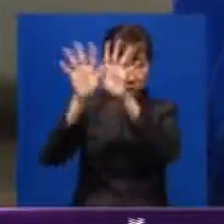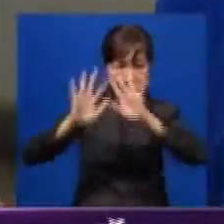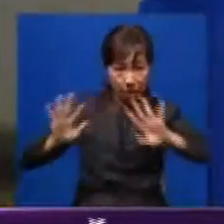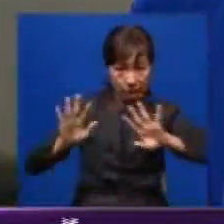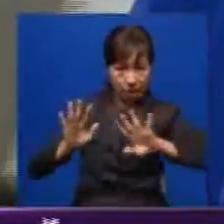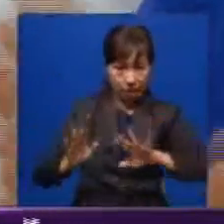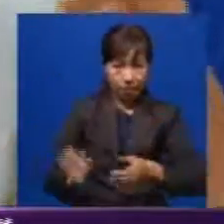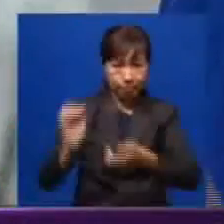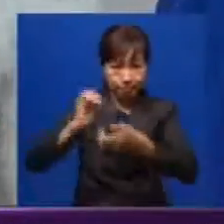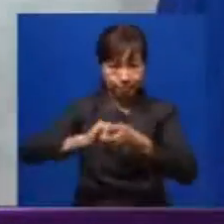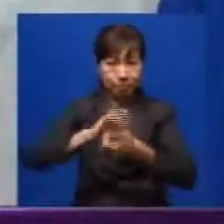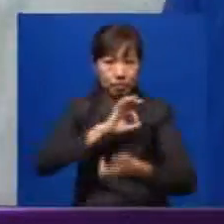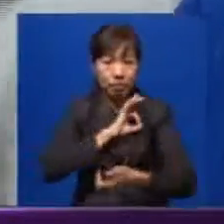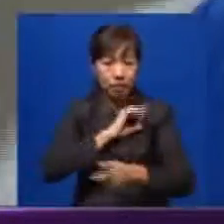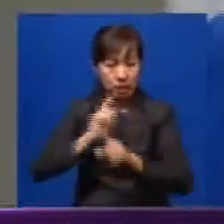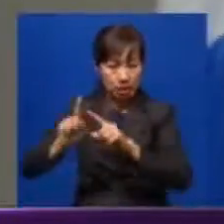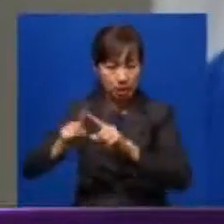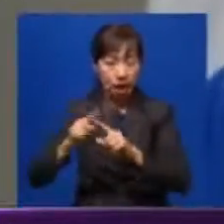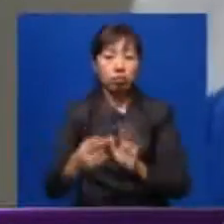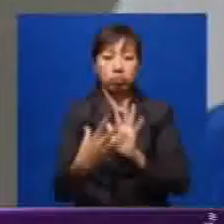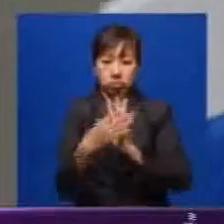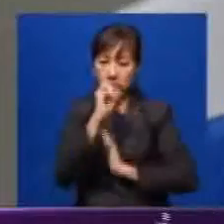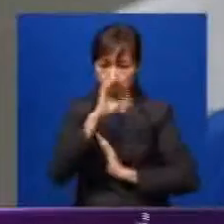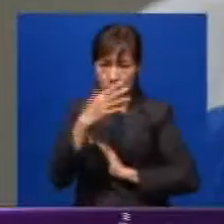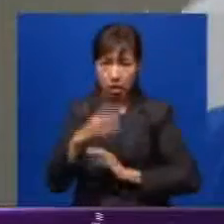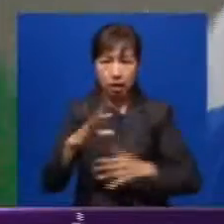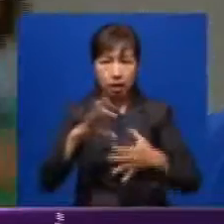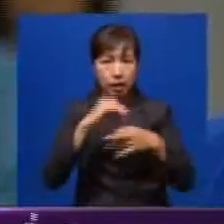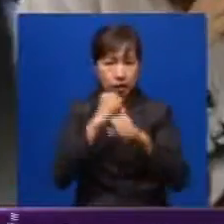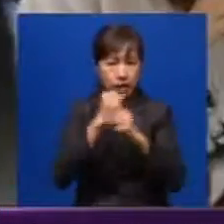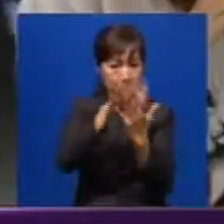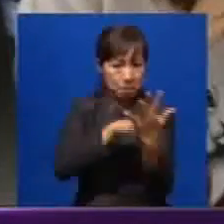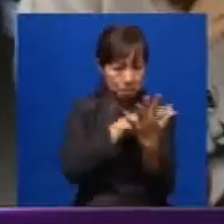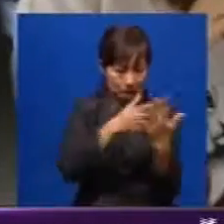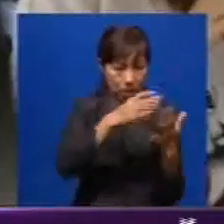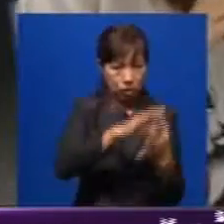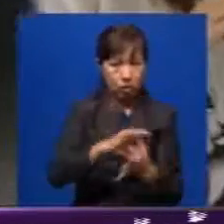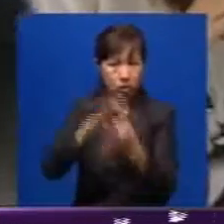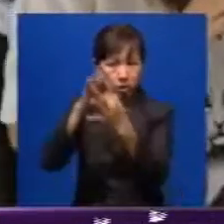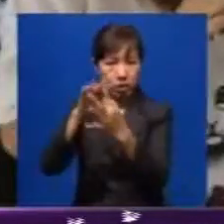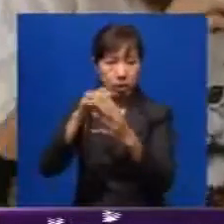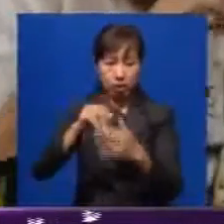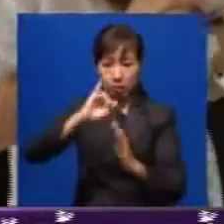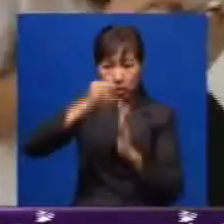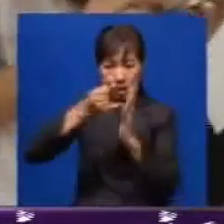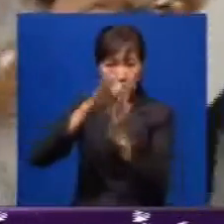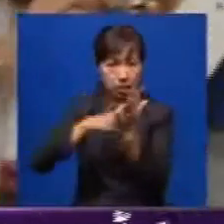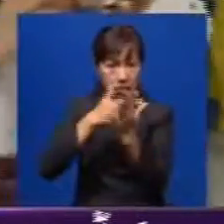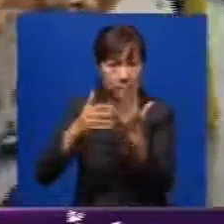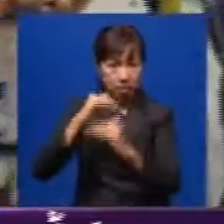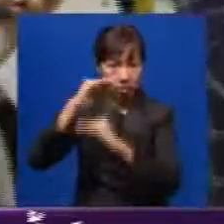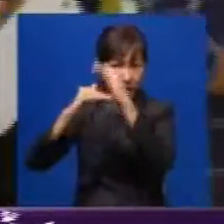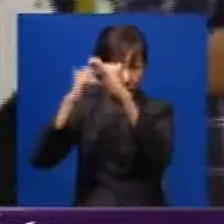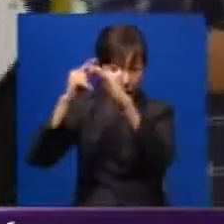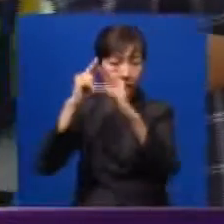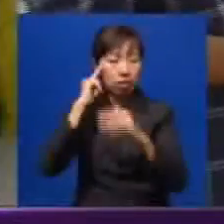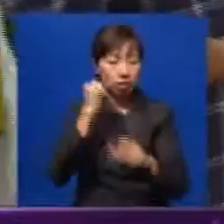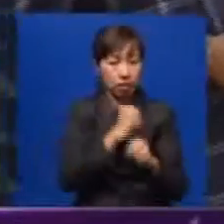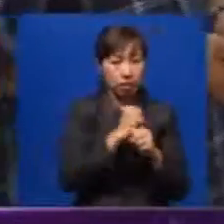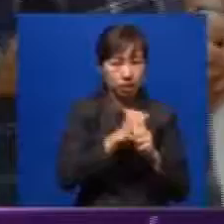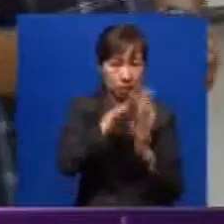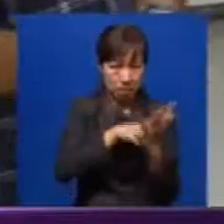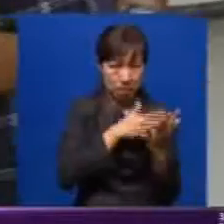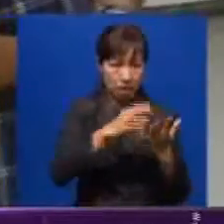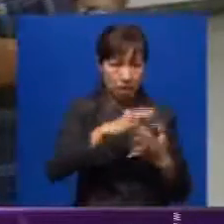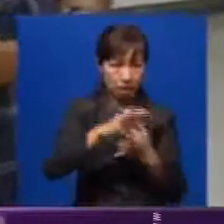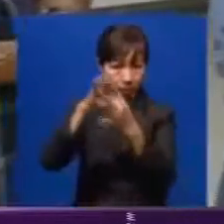ให้ดำเนินการตามแผนพัฒนาจังหวัดเพื่อให้การขับเคลื่อนความปลองดองและปฏิรูปประเทศเห็นผลแล้วก็มีประสิทธิภาพมากที่สุด